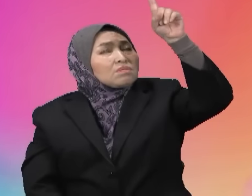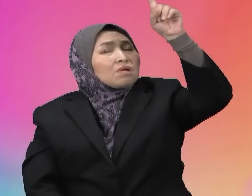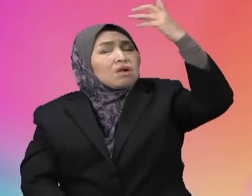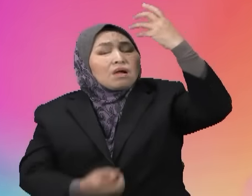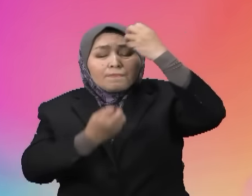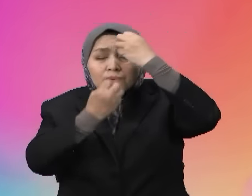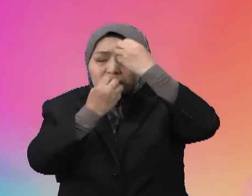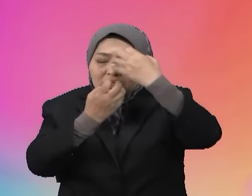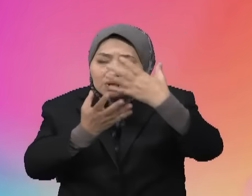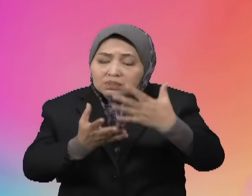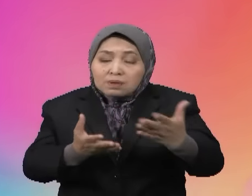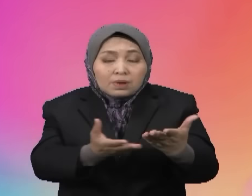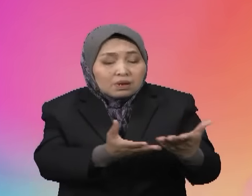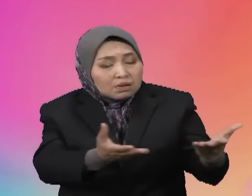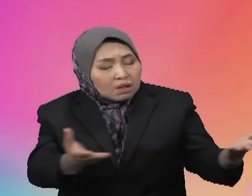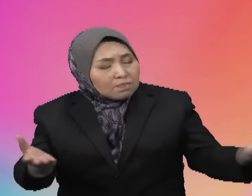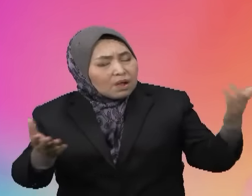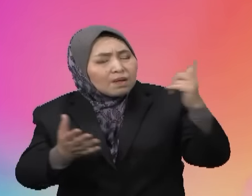كُنْتُمْ